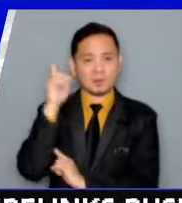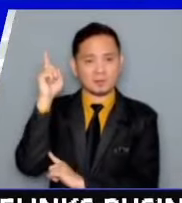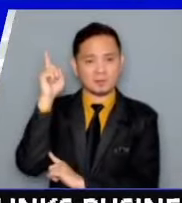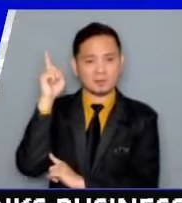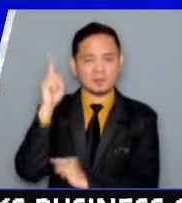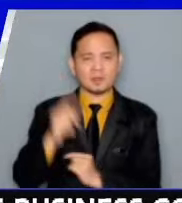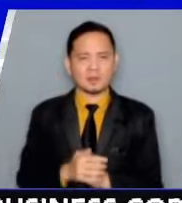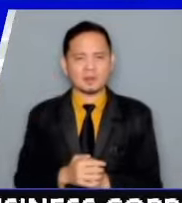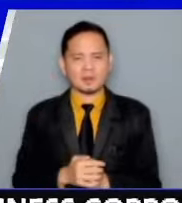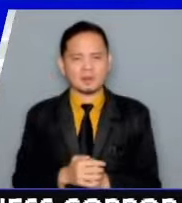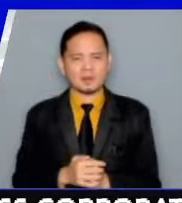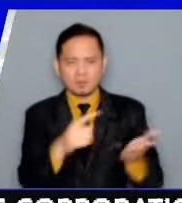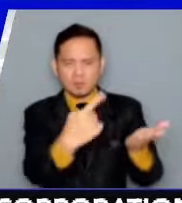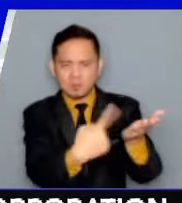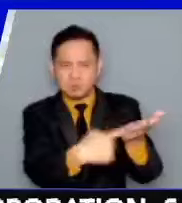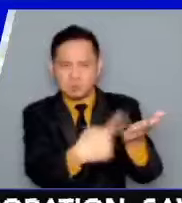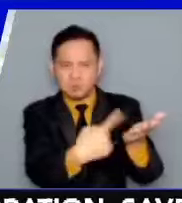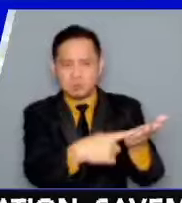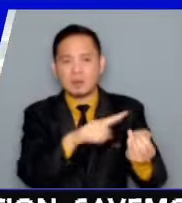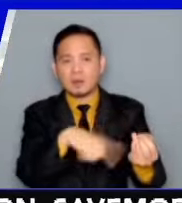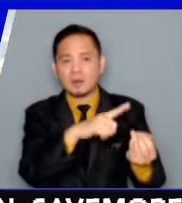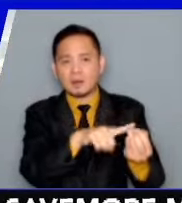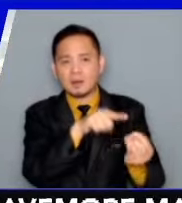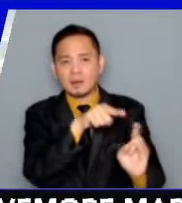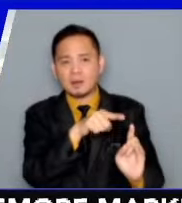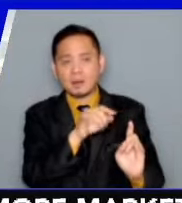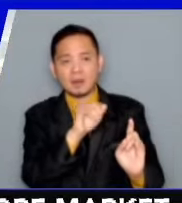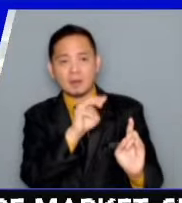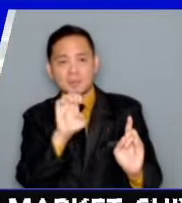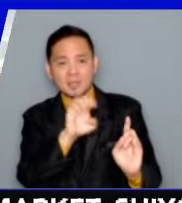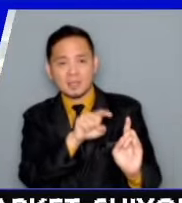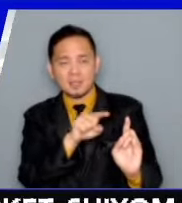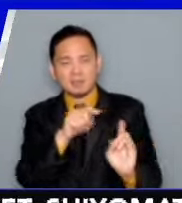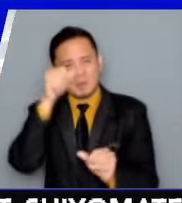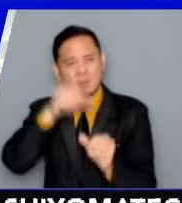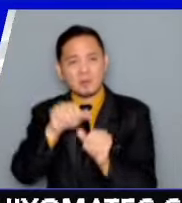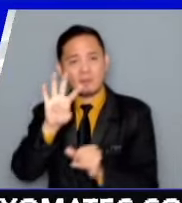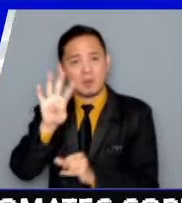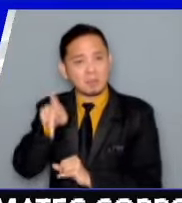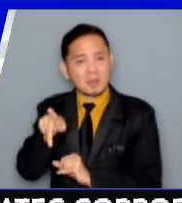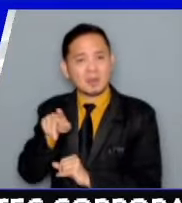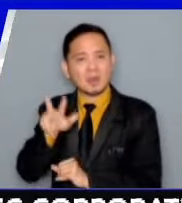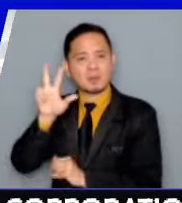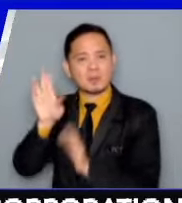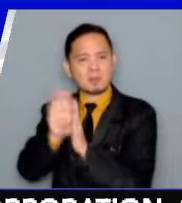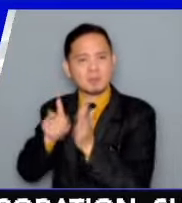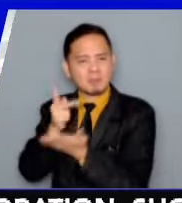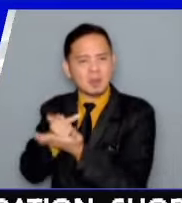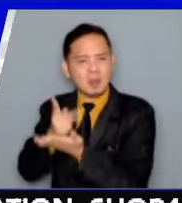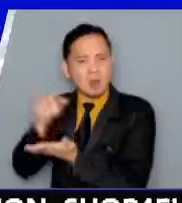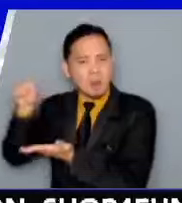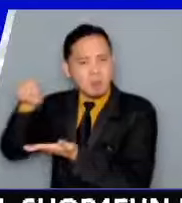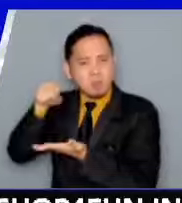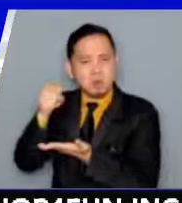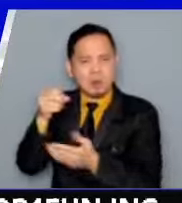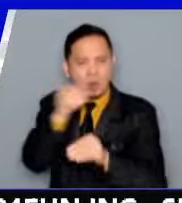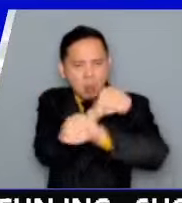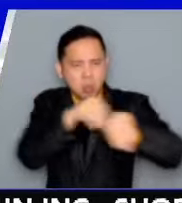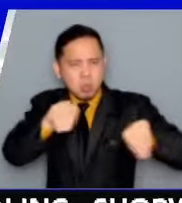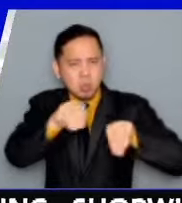senadora Marcos ng 333 bilyong piso mula sa budget ng four piece kaya napagkaitan ng ayuda ang maraming